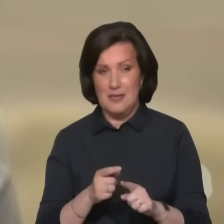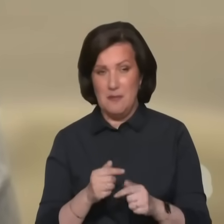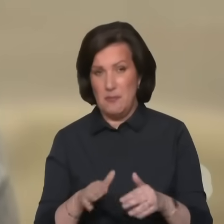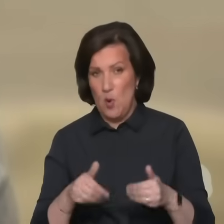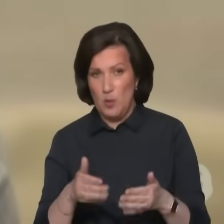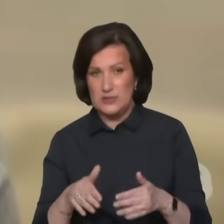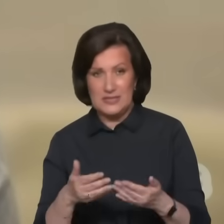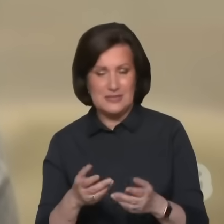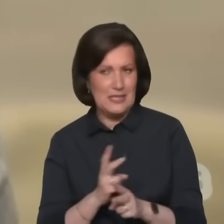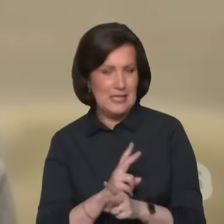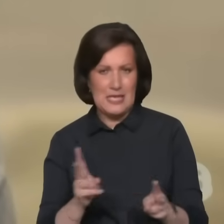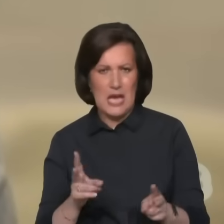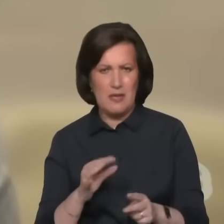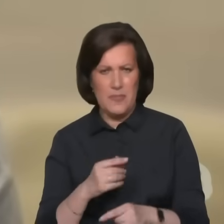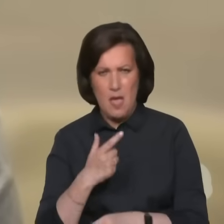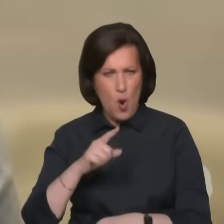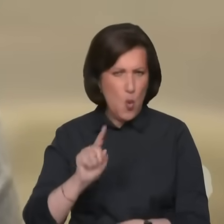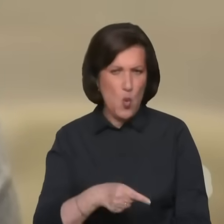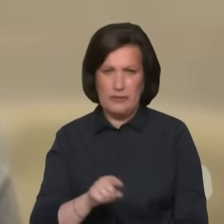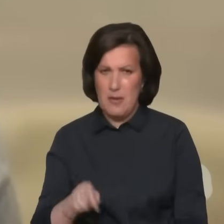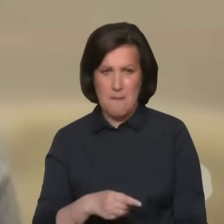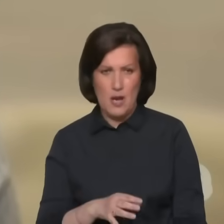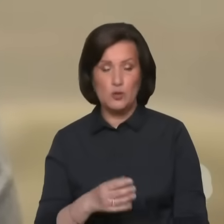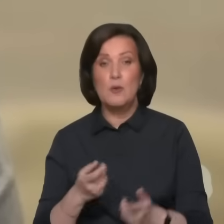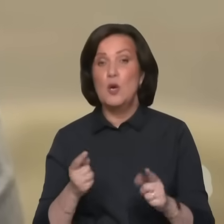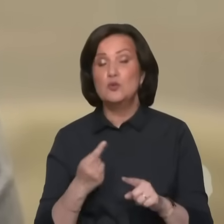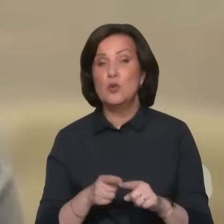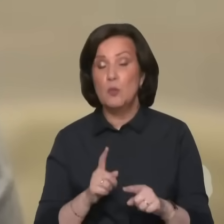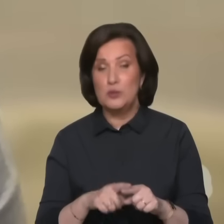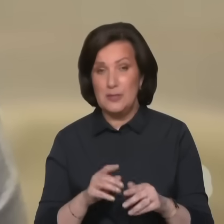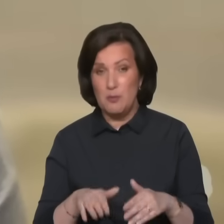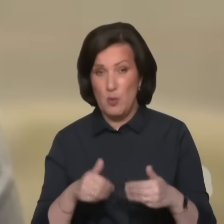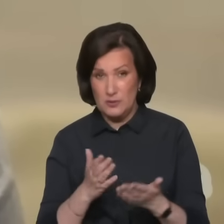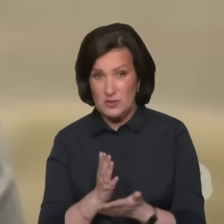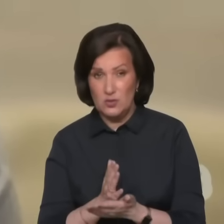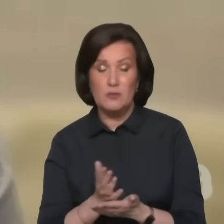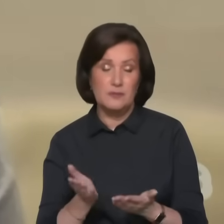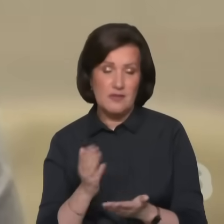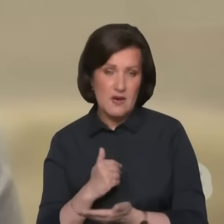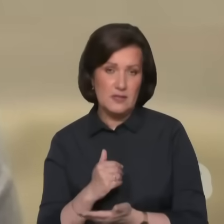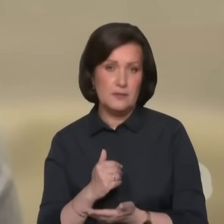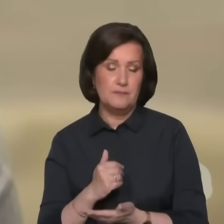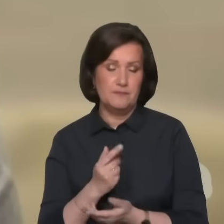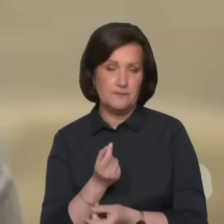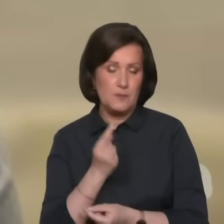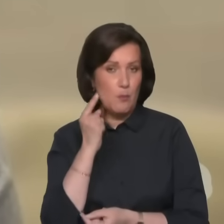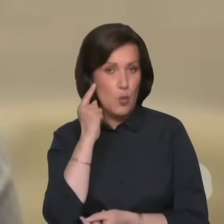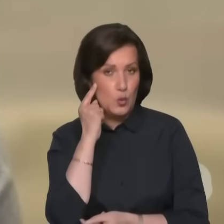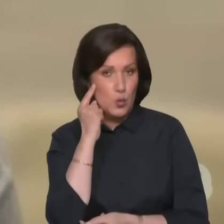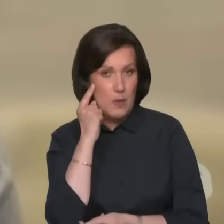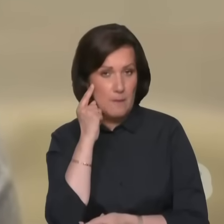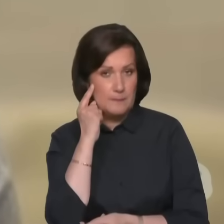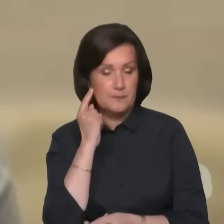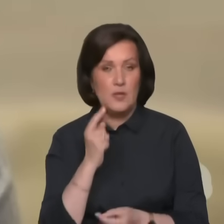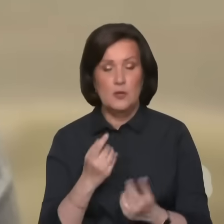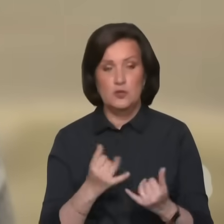пропозиції, безумовно, це ніякий не ультиматум. Чому ці пропозиції лунають? Ну, дивіться, давайте трошки подумаємо з точки